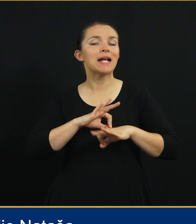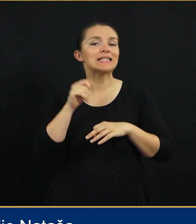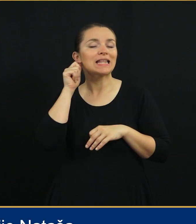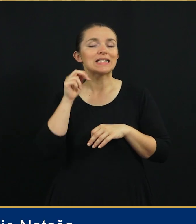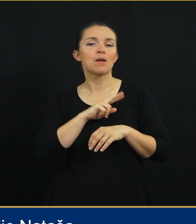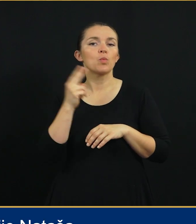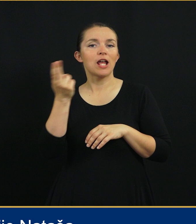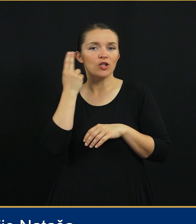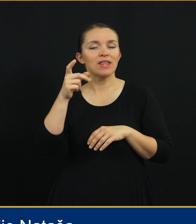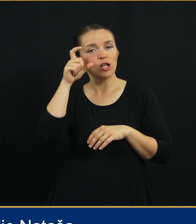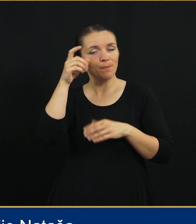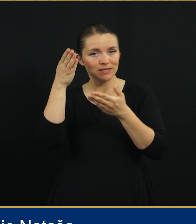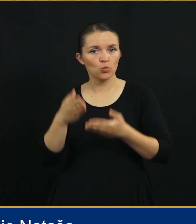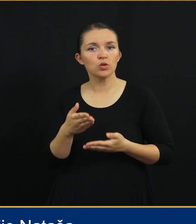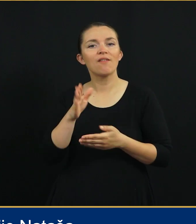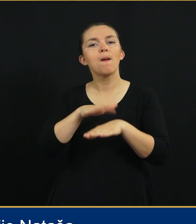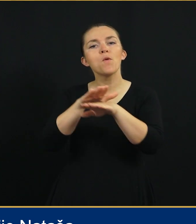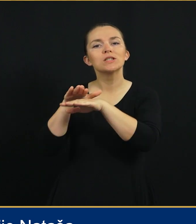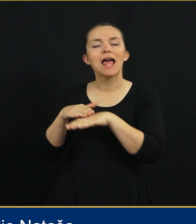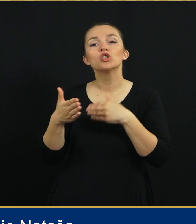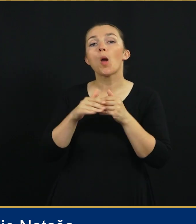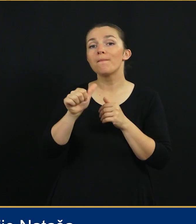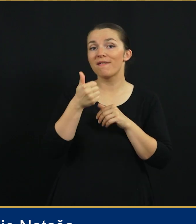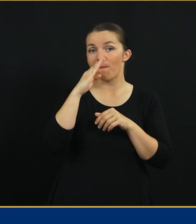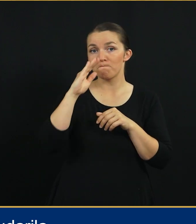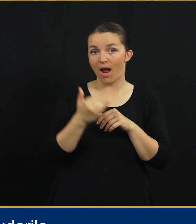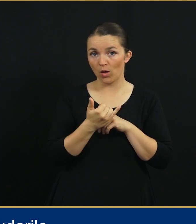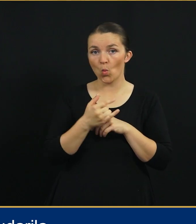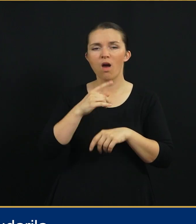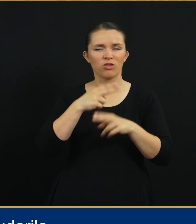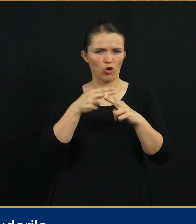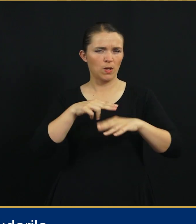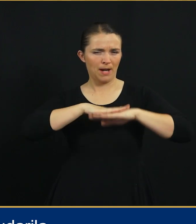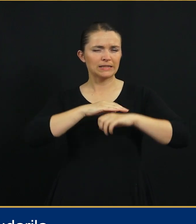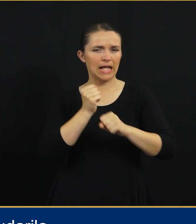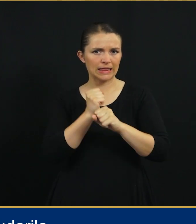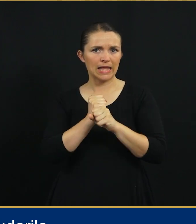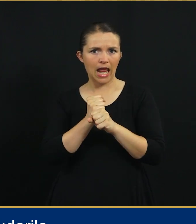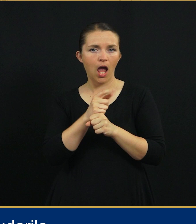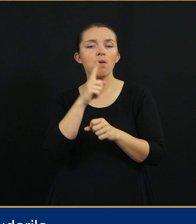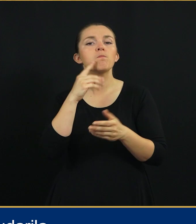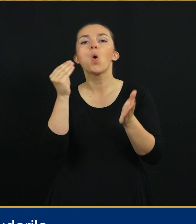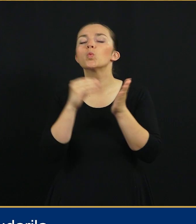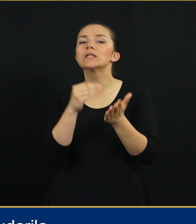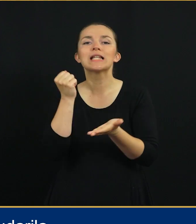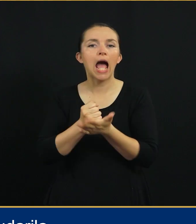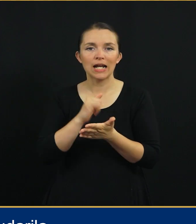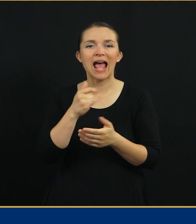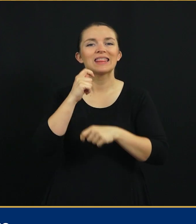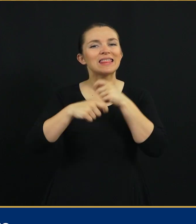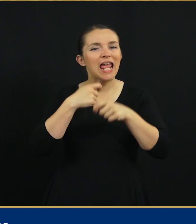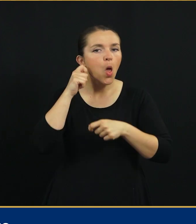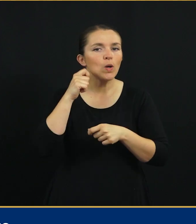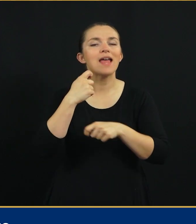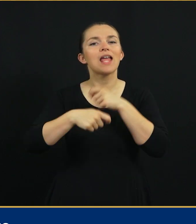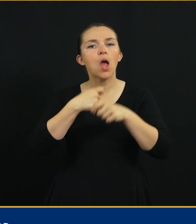Republike Slovenije Nataša Pirc Musar je v poslanici ob 1. maju, državnem prazniku dela, poudarila, da so delavke in delavci ter